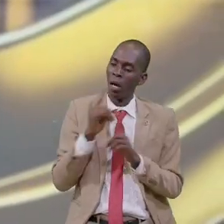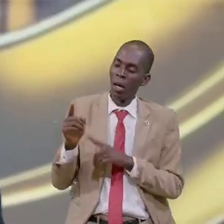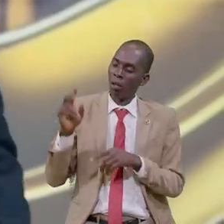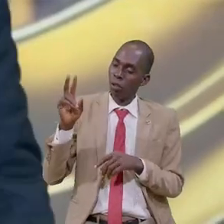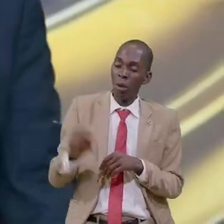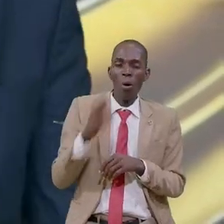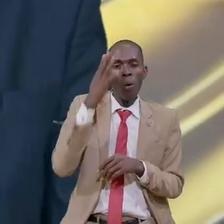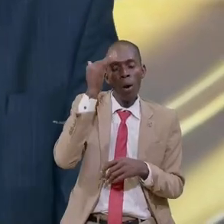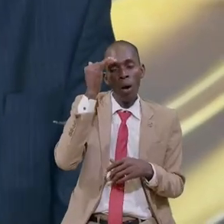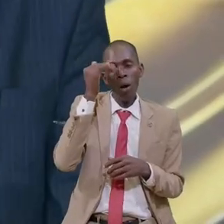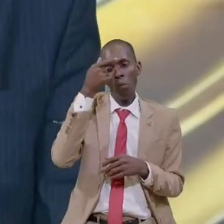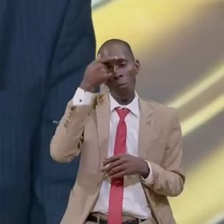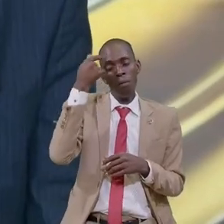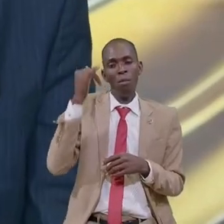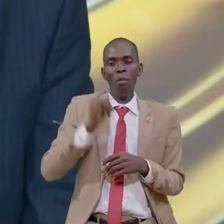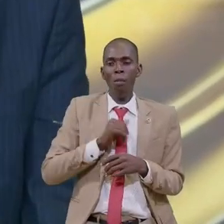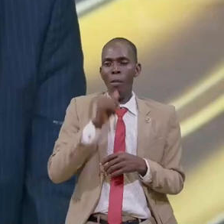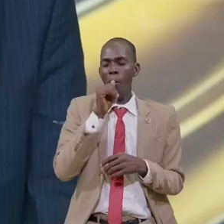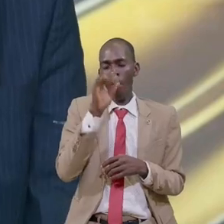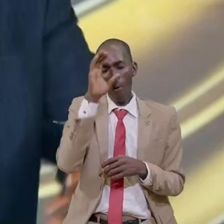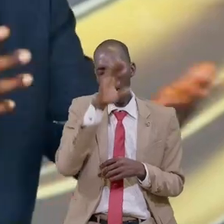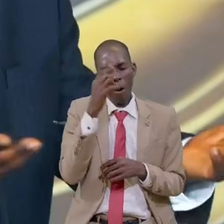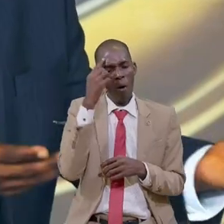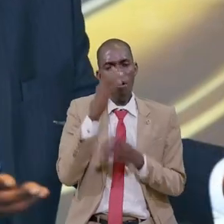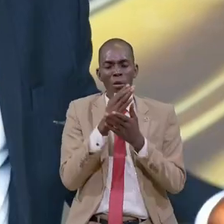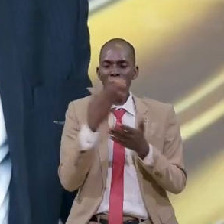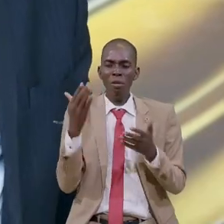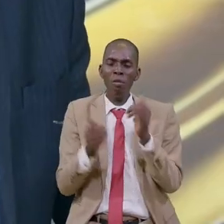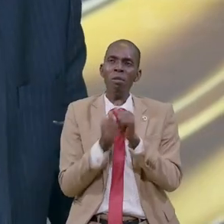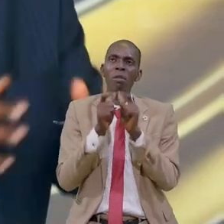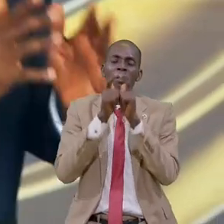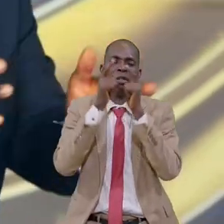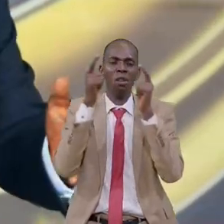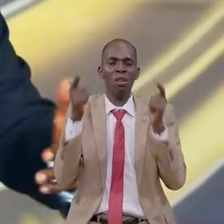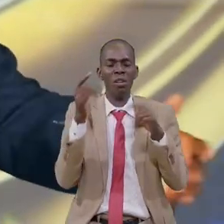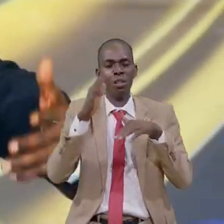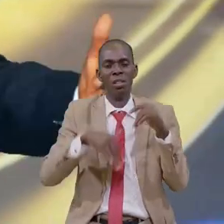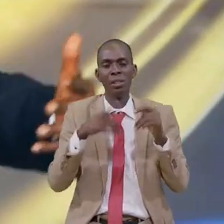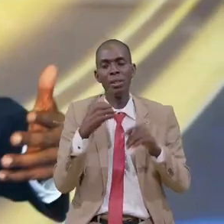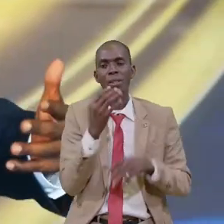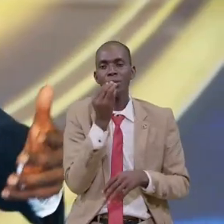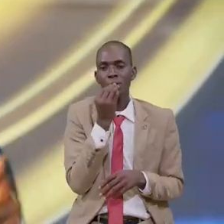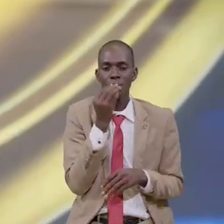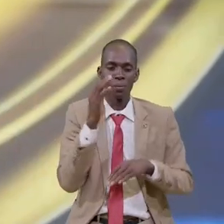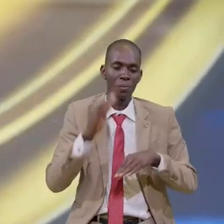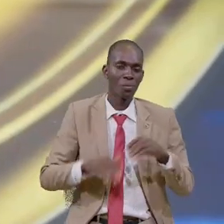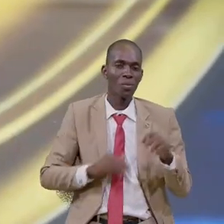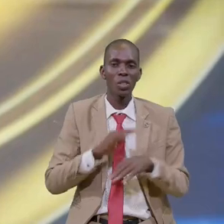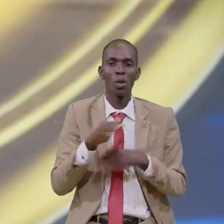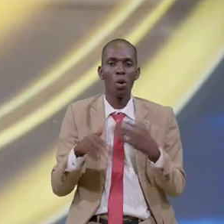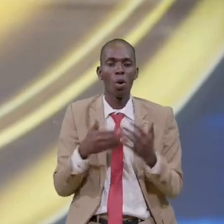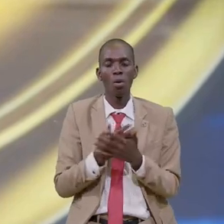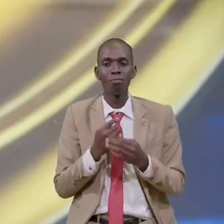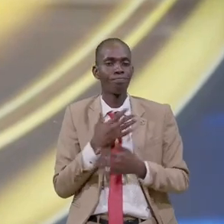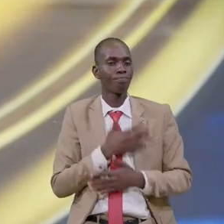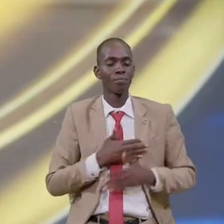pourquoi? Parce que je cherche quelque chose de plus grand que la nourriture, que tous les